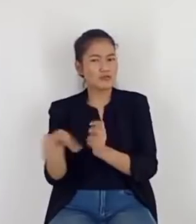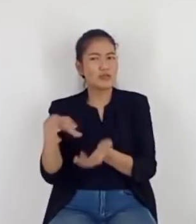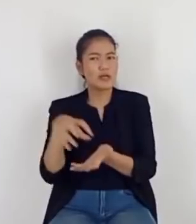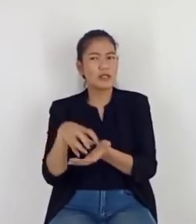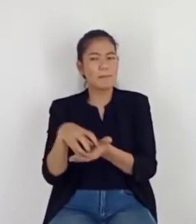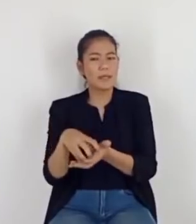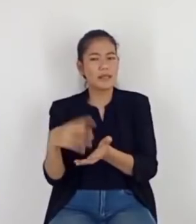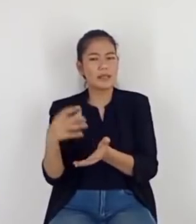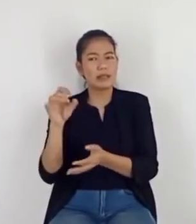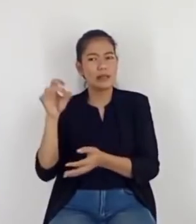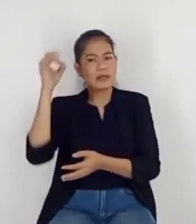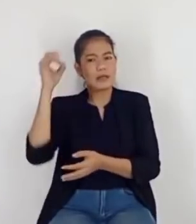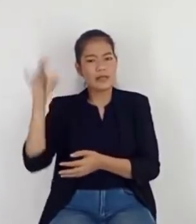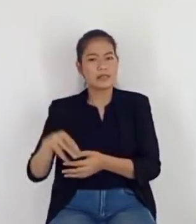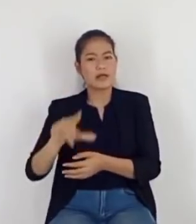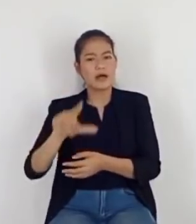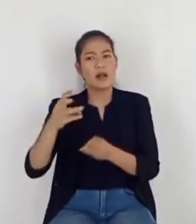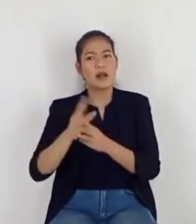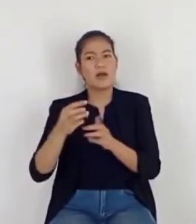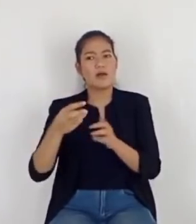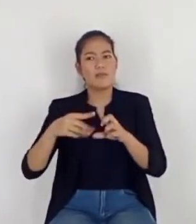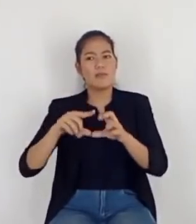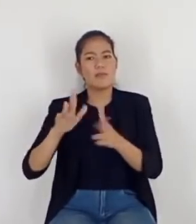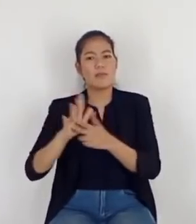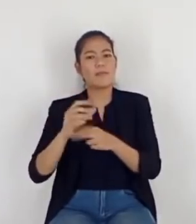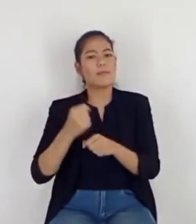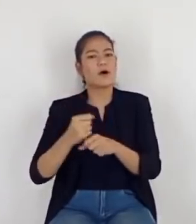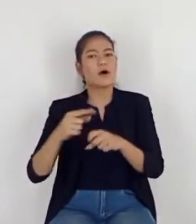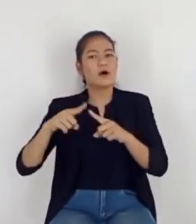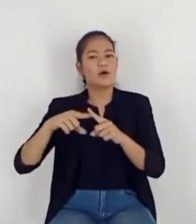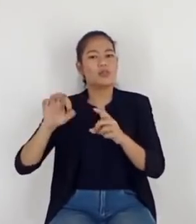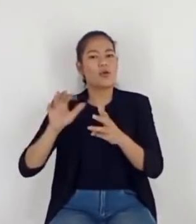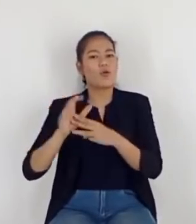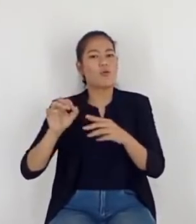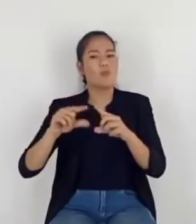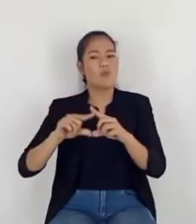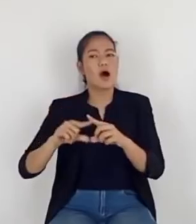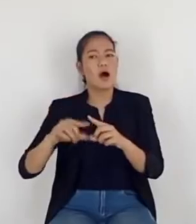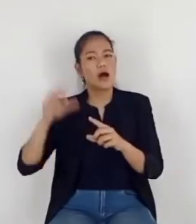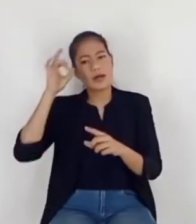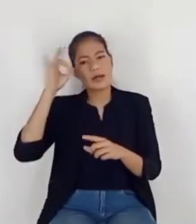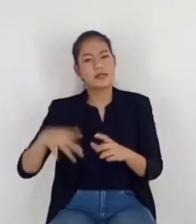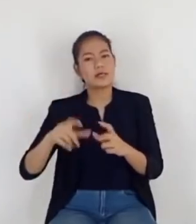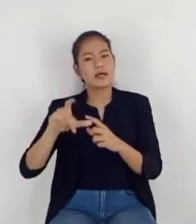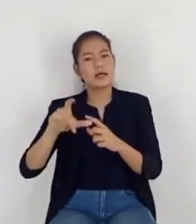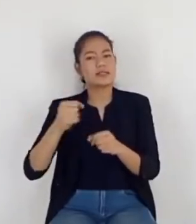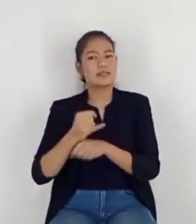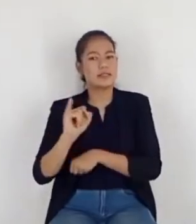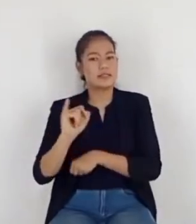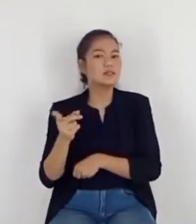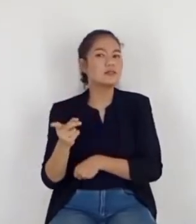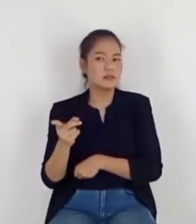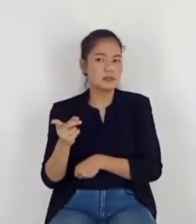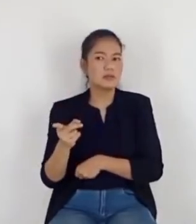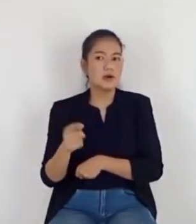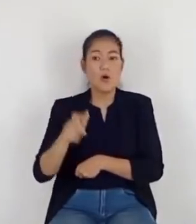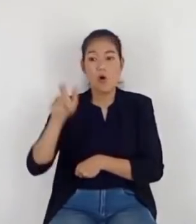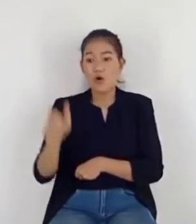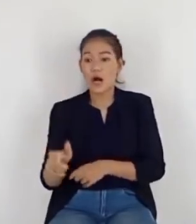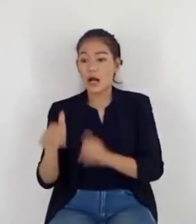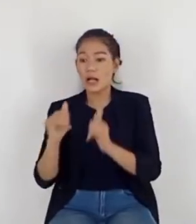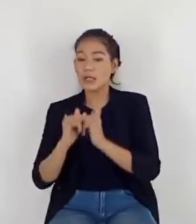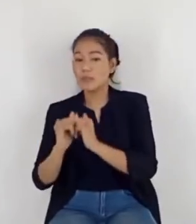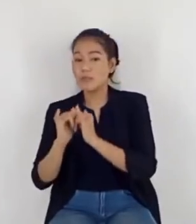di desa Lembang Tongoan, Sigi, Sulawesi Tengah. Orang beribadah